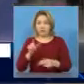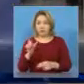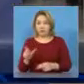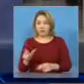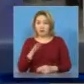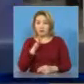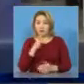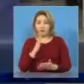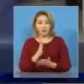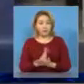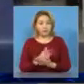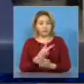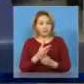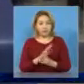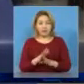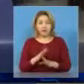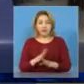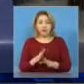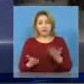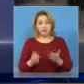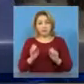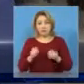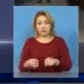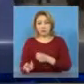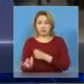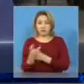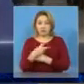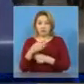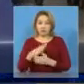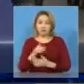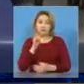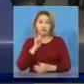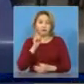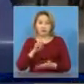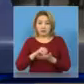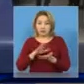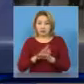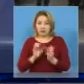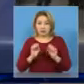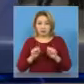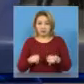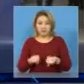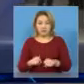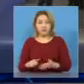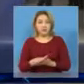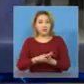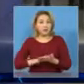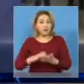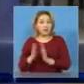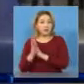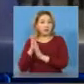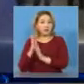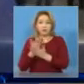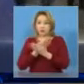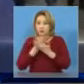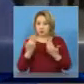әзір уақыт барлығына қарамастан мүмкіндіктері болған жағдайда келіп есепке уақытша есепке тұрғызып кетулеріне болады. Ешқандай кезек